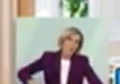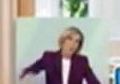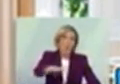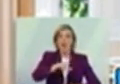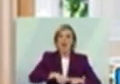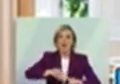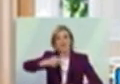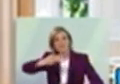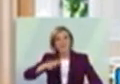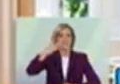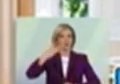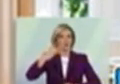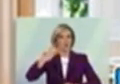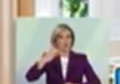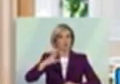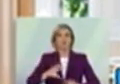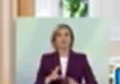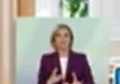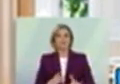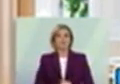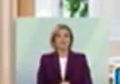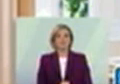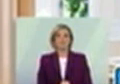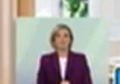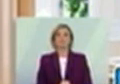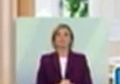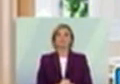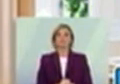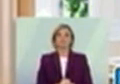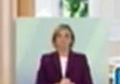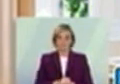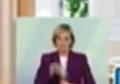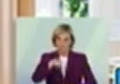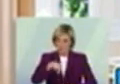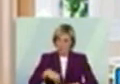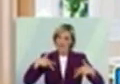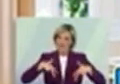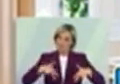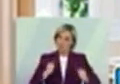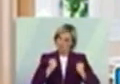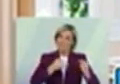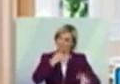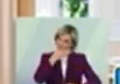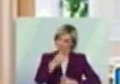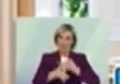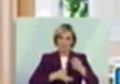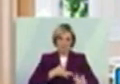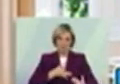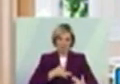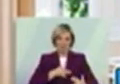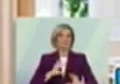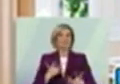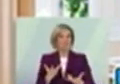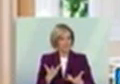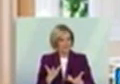οικογένειας και κοινωνικής συνοχής, και κάποιους ακόμα πρωτοκλασσάτους υπουργούς που πιστεύει ότι θα τους πείσει να βγουν